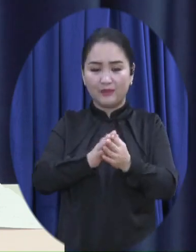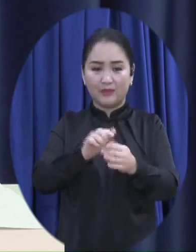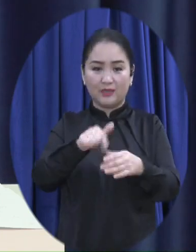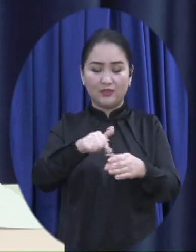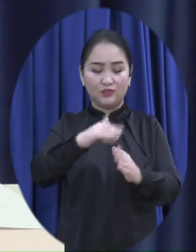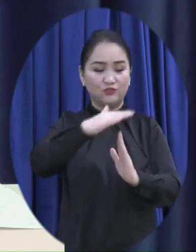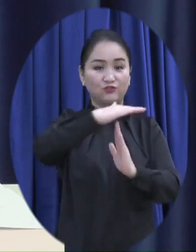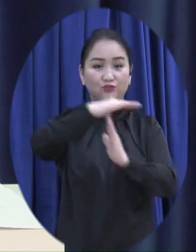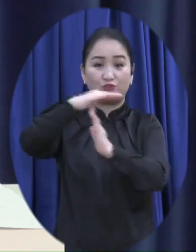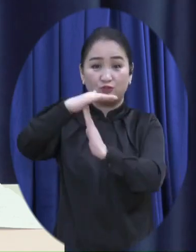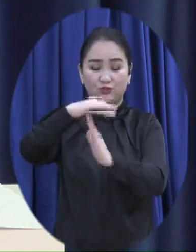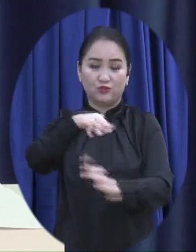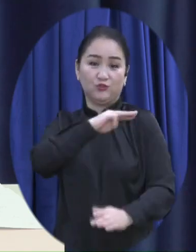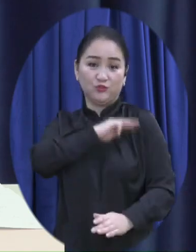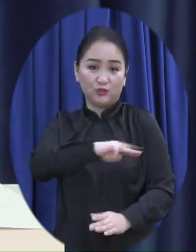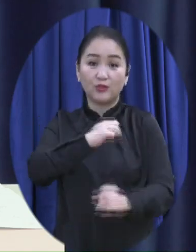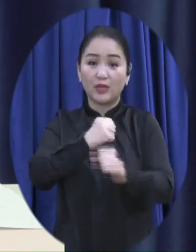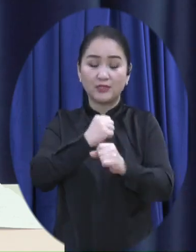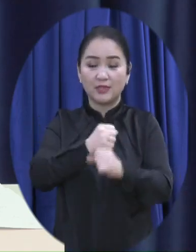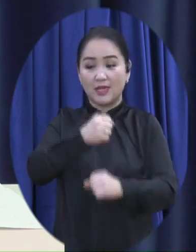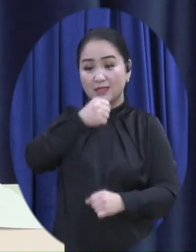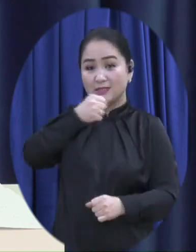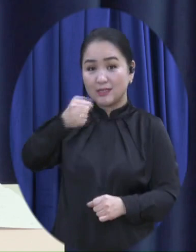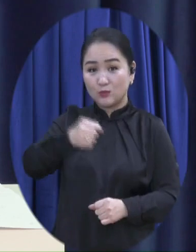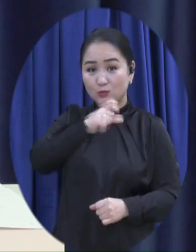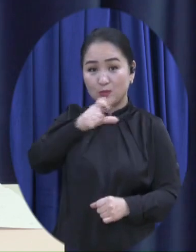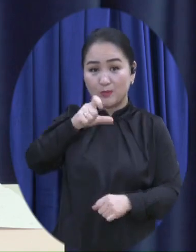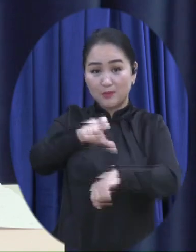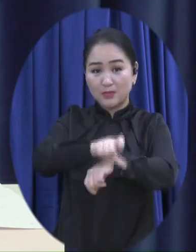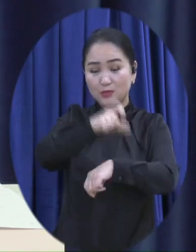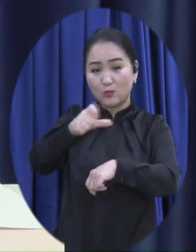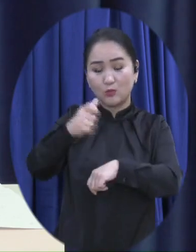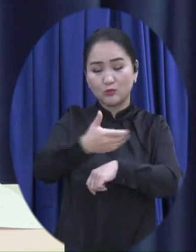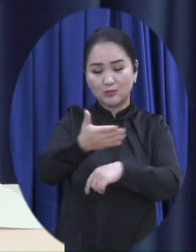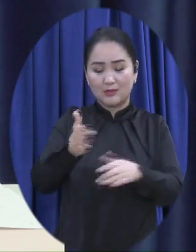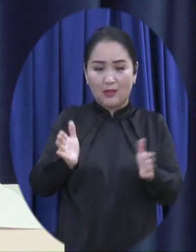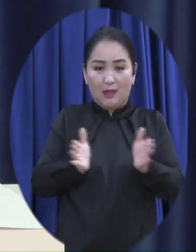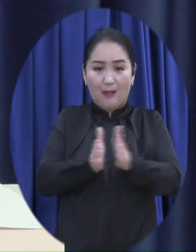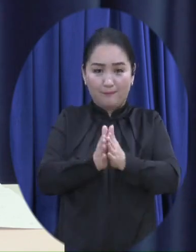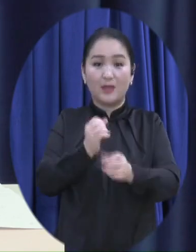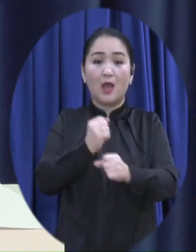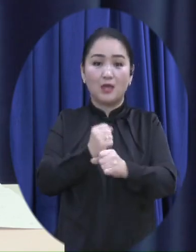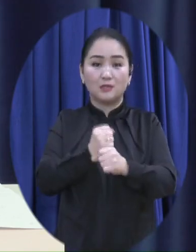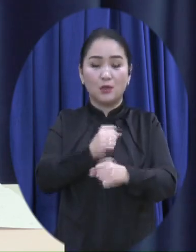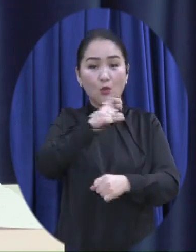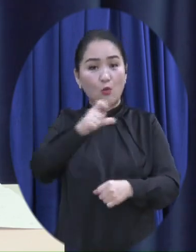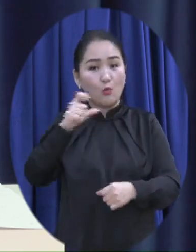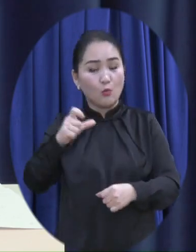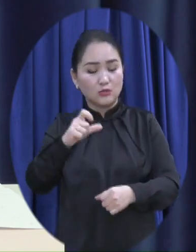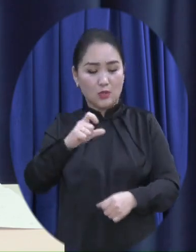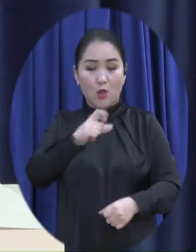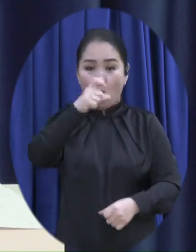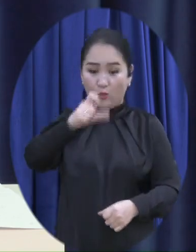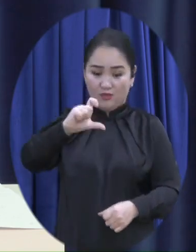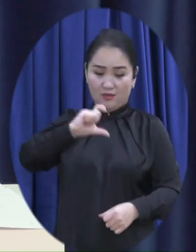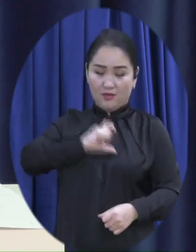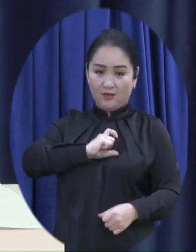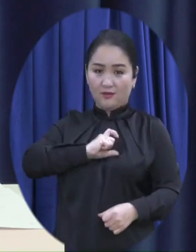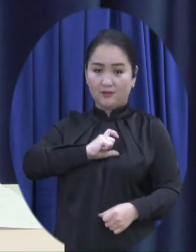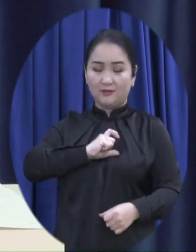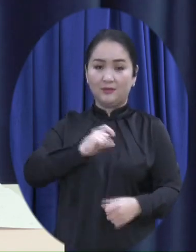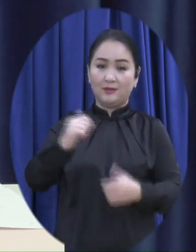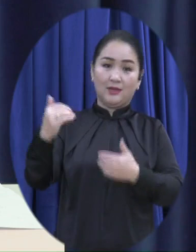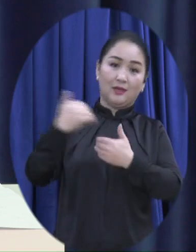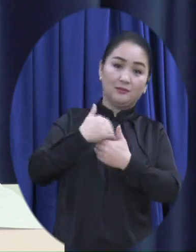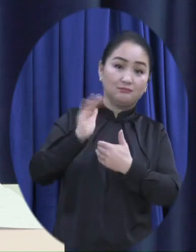бол эрхэм одоо сэтгүүлчид та бүхэн ч гэсэн бид нартай одоо хамтран ажиллаж энэ хүмүүсийн хүний эрхэд одоо их хандахгүй байх.